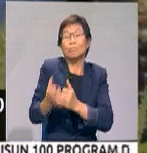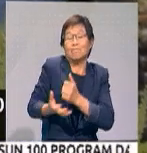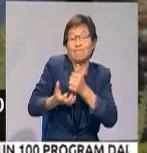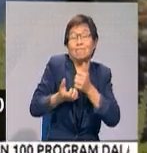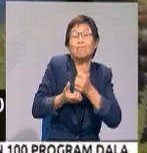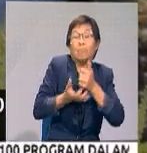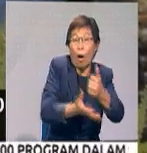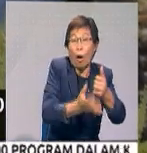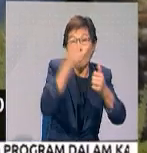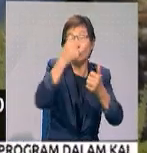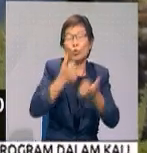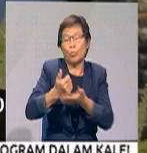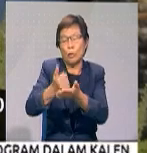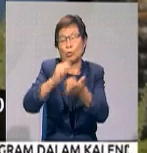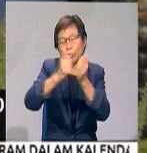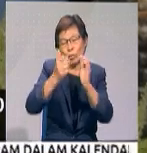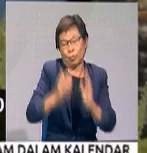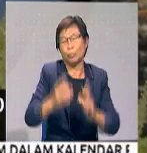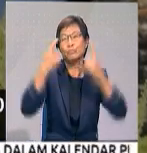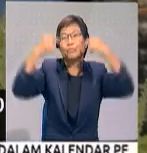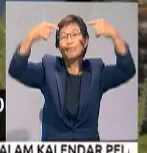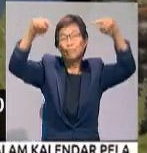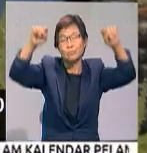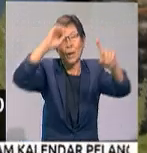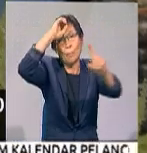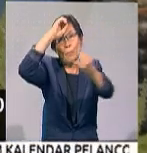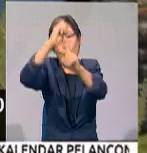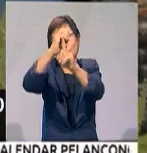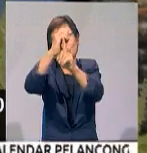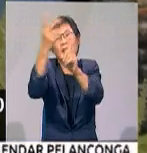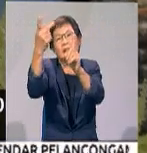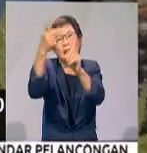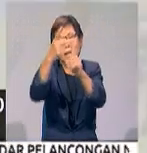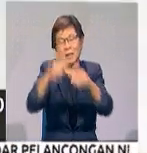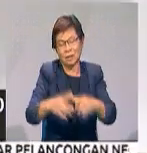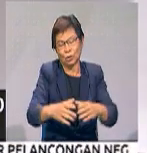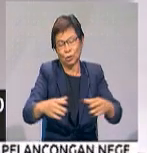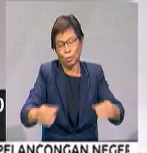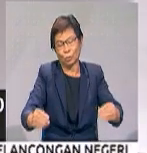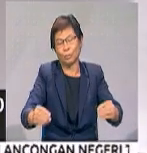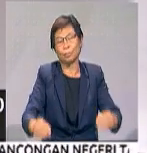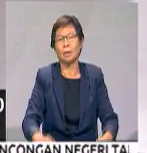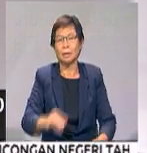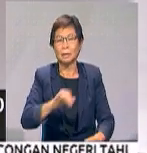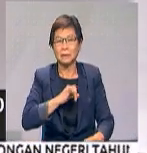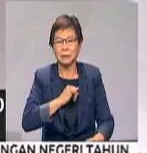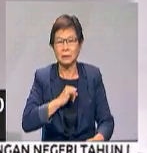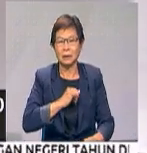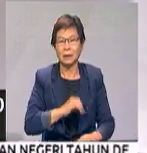atlet mencapai tahap prestasi sebenar dalam misi ke Tokyo. Saya juga